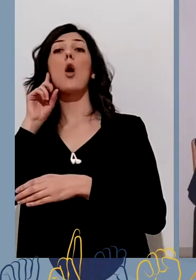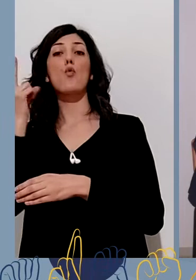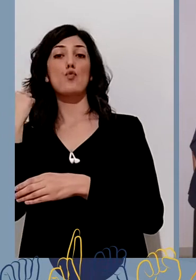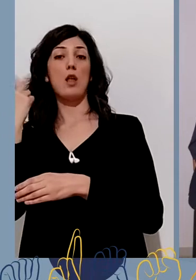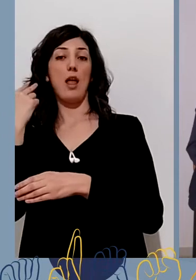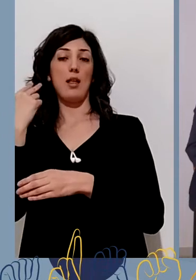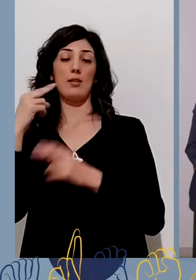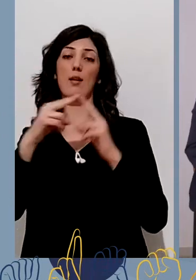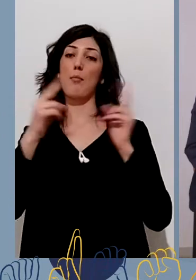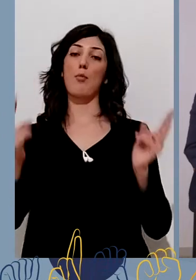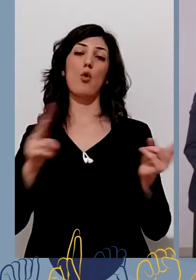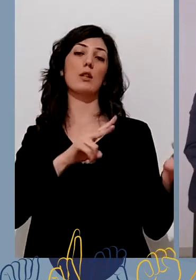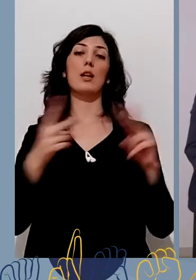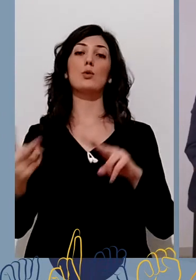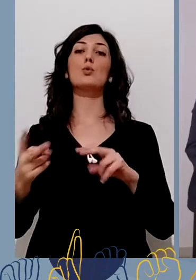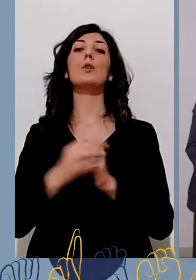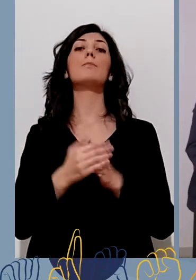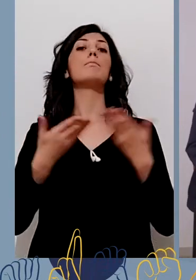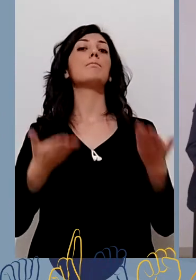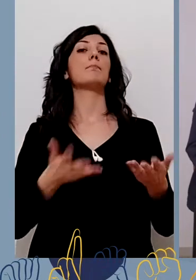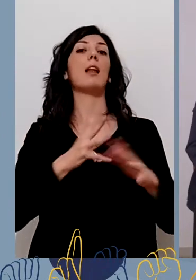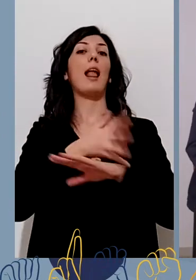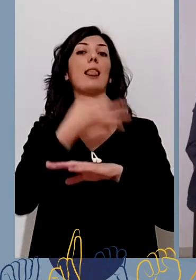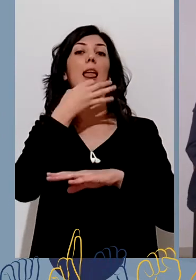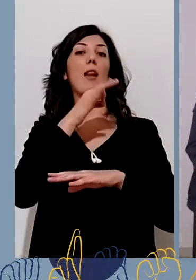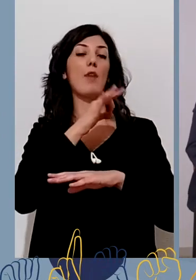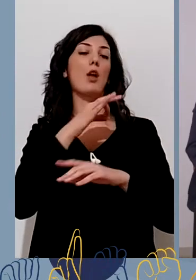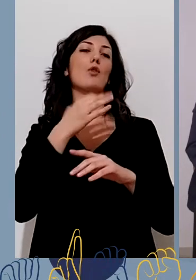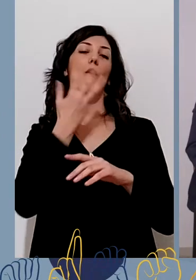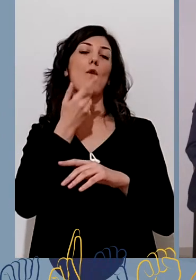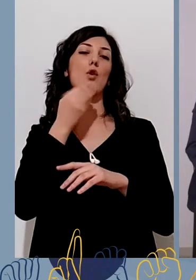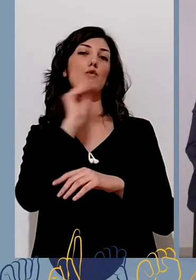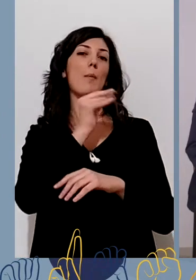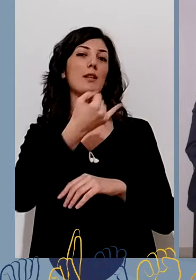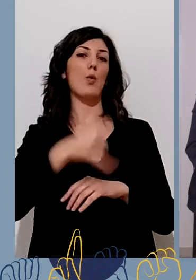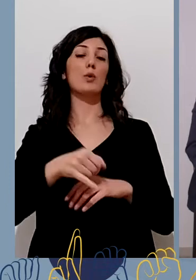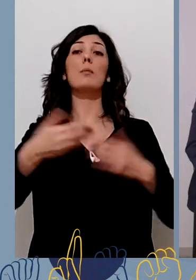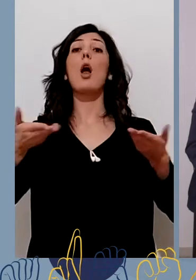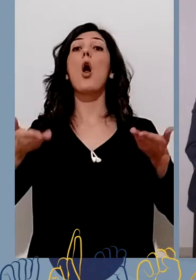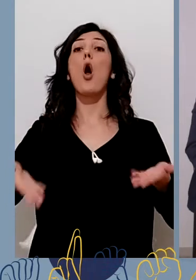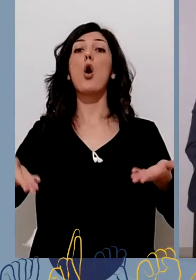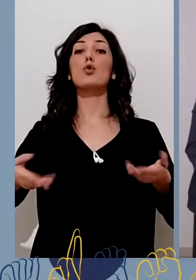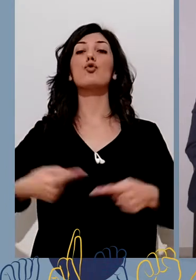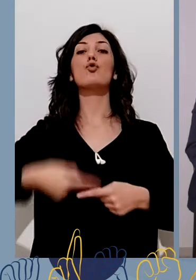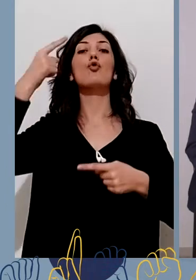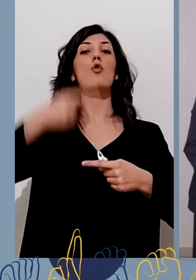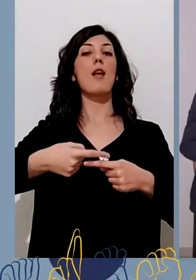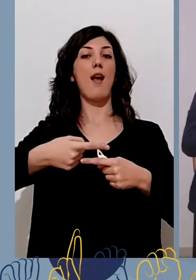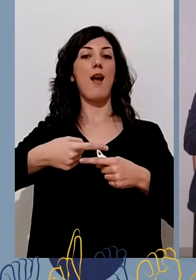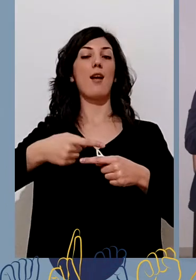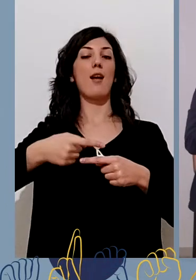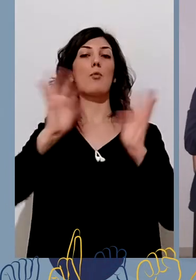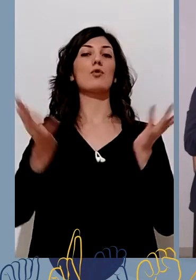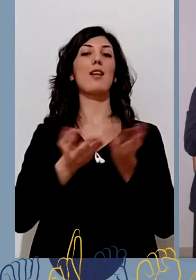suo intervento, volevo porre un'ultima domanda. Visto che oggi è anche la giornata mondiale della disabilità, quindi una giornata molto